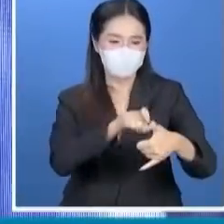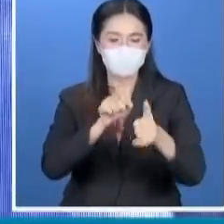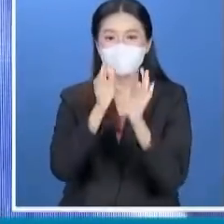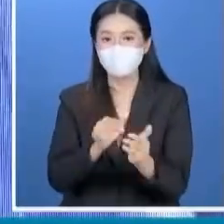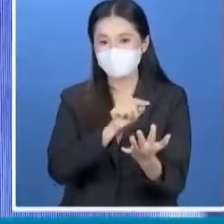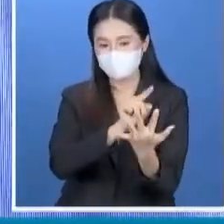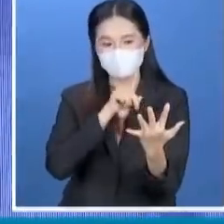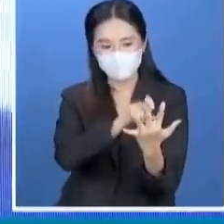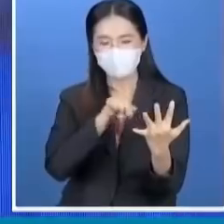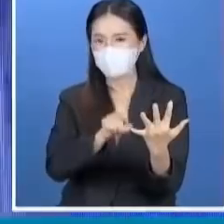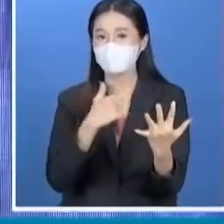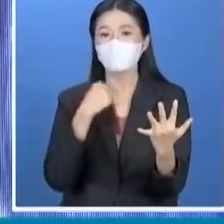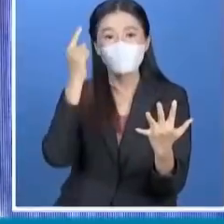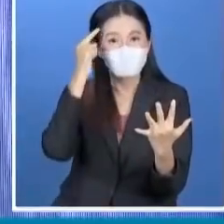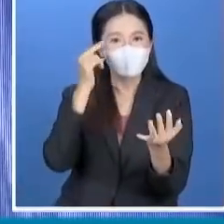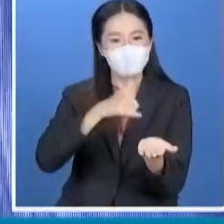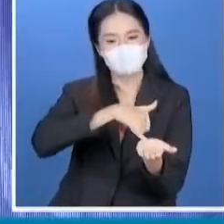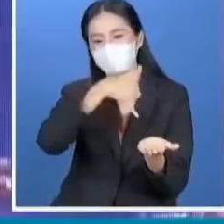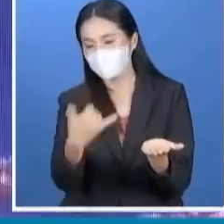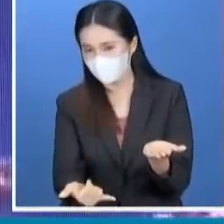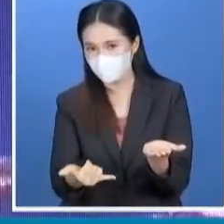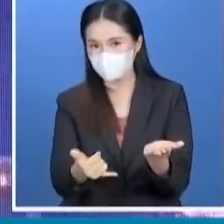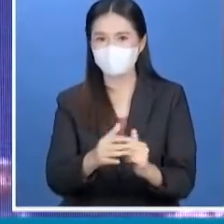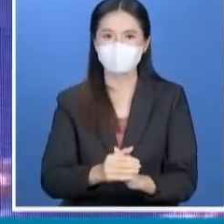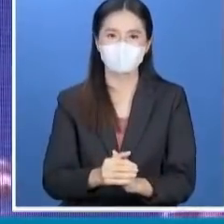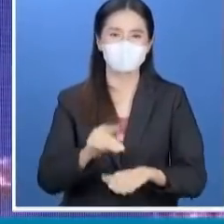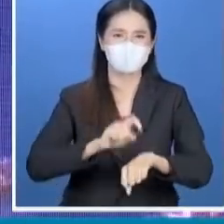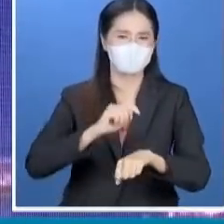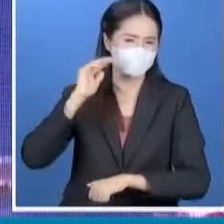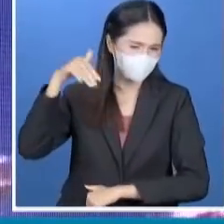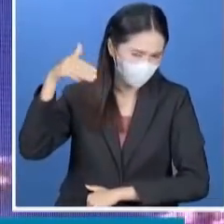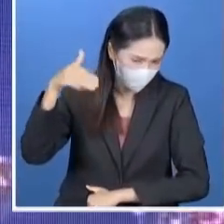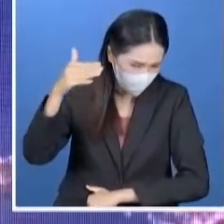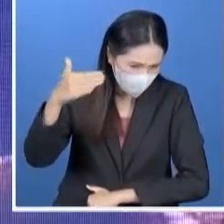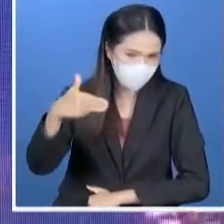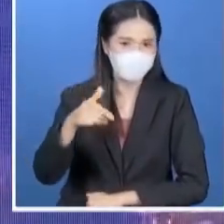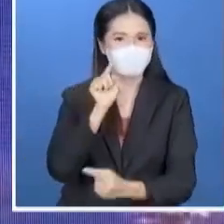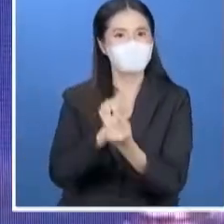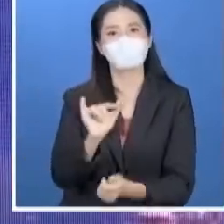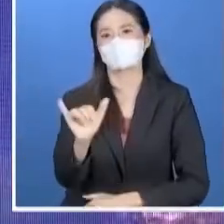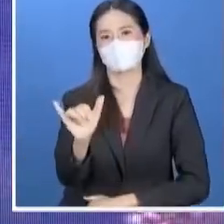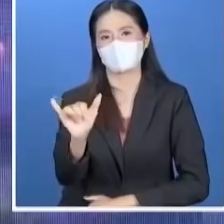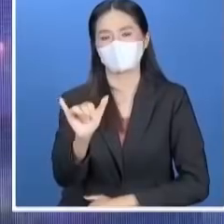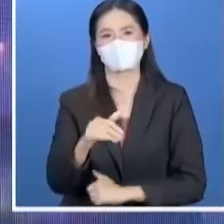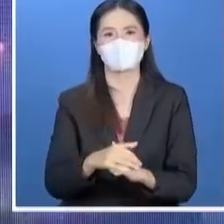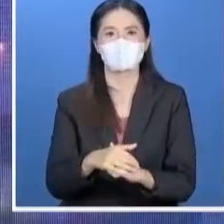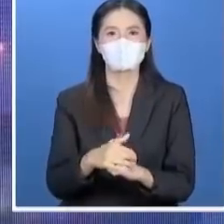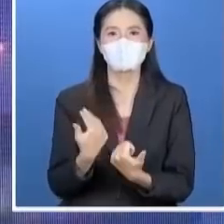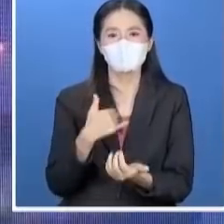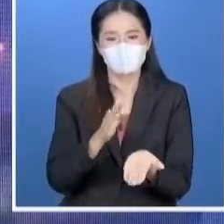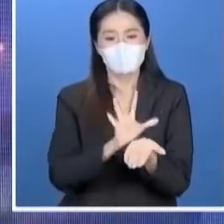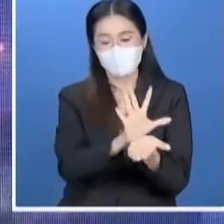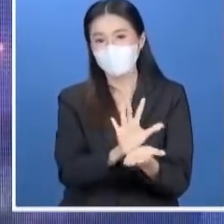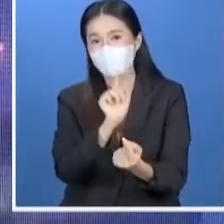แวดล้อมทราบเพียงว่าคุณแตงโมตกเรือซึ่งระยะเวลาผ่านไปหลายชั่วโมงก็ยังไม่พบคุณแตงโมและไม่มีคนบนเ